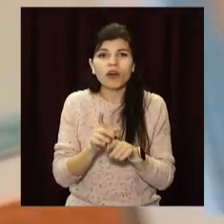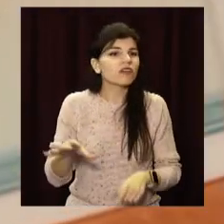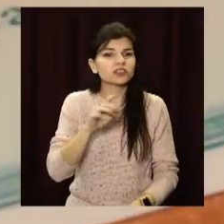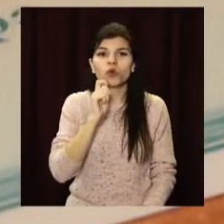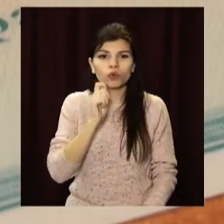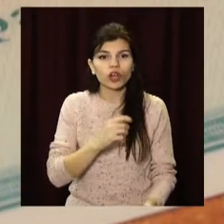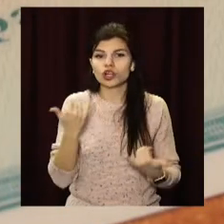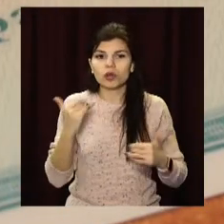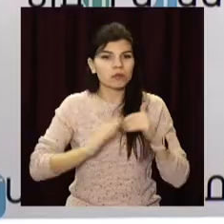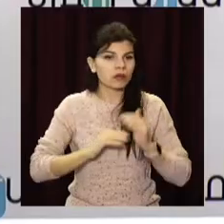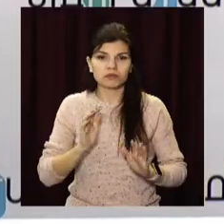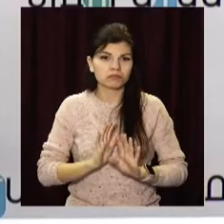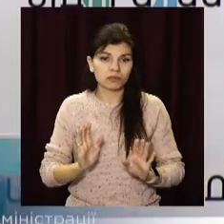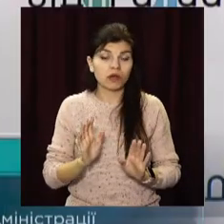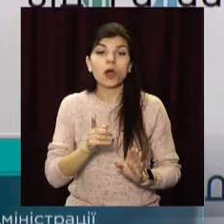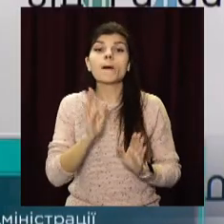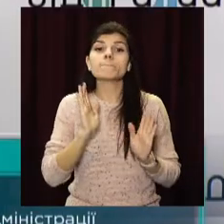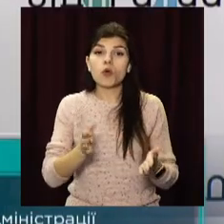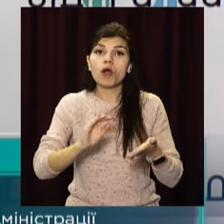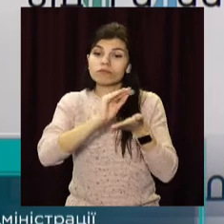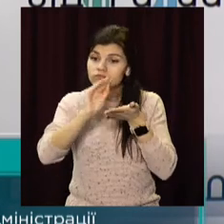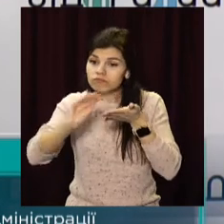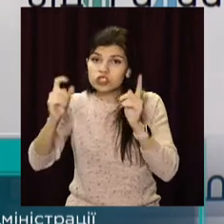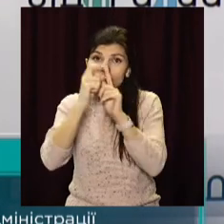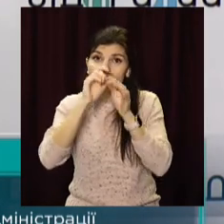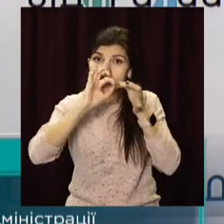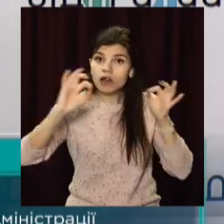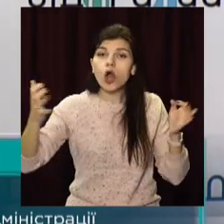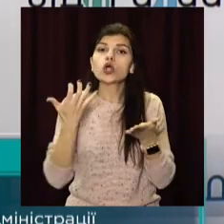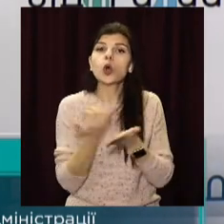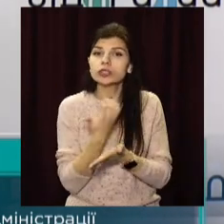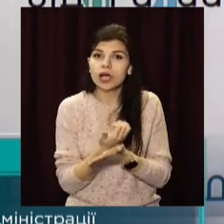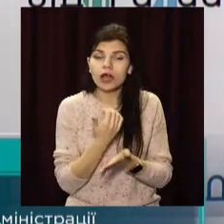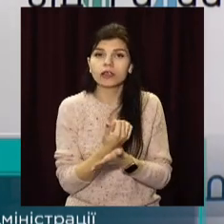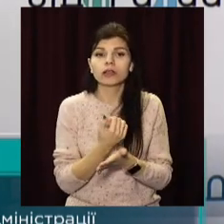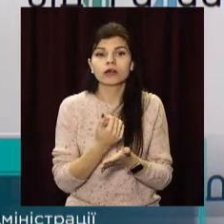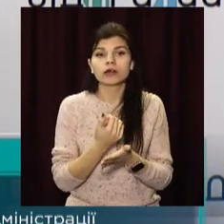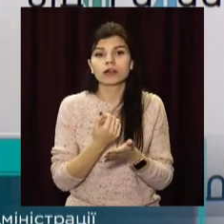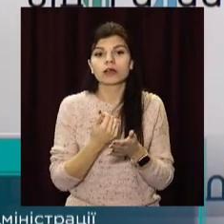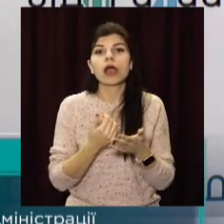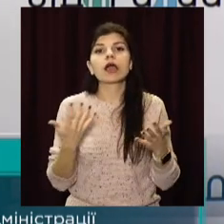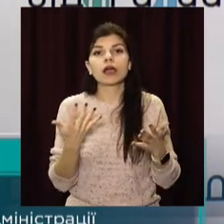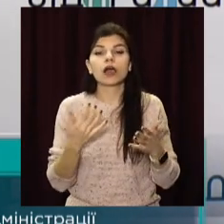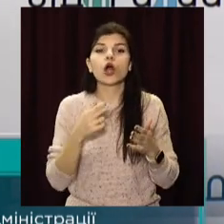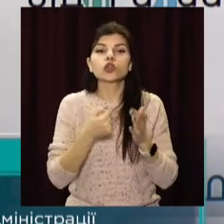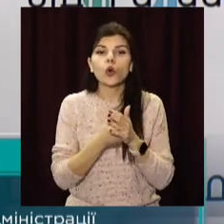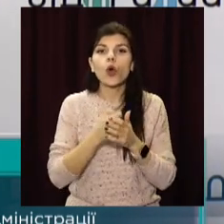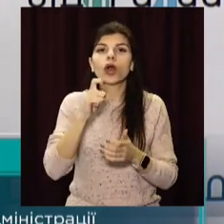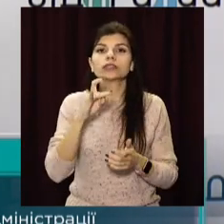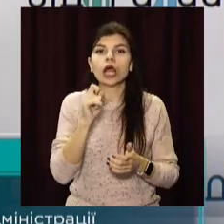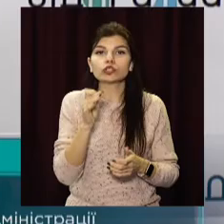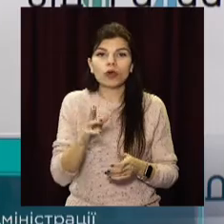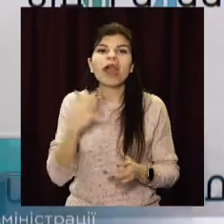не практикуватиметься. Буде прописуватися, наприклад, досягнення у вигляді там критерії певні до зразка